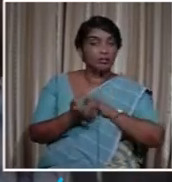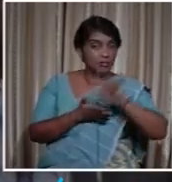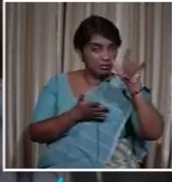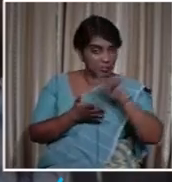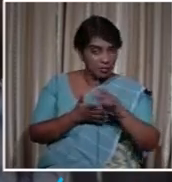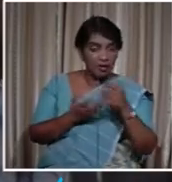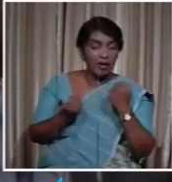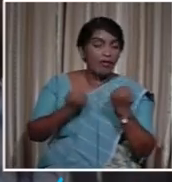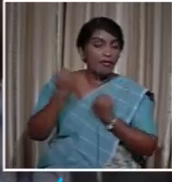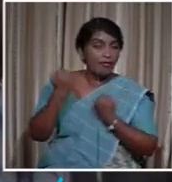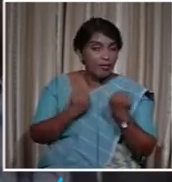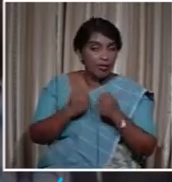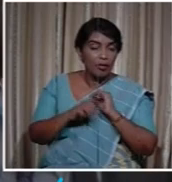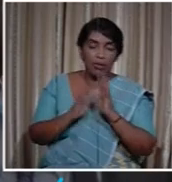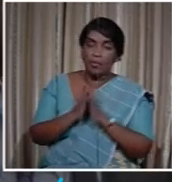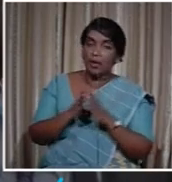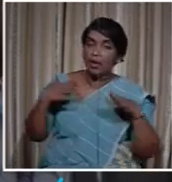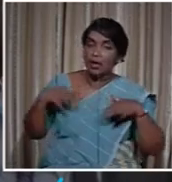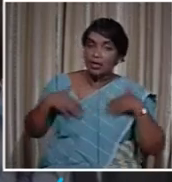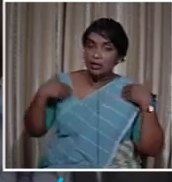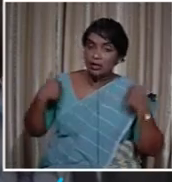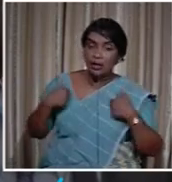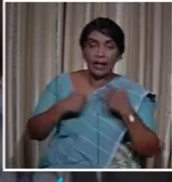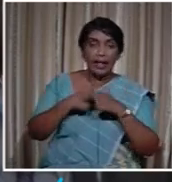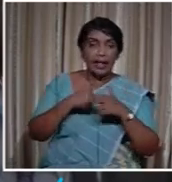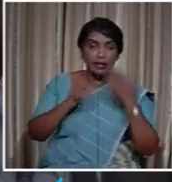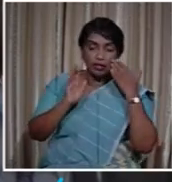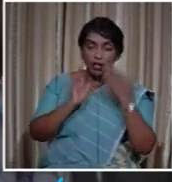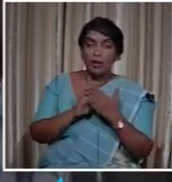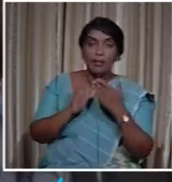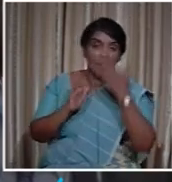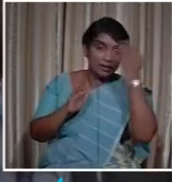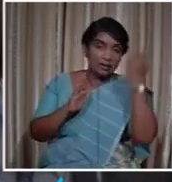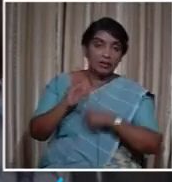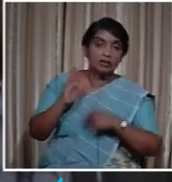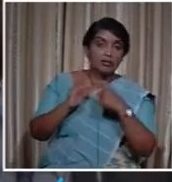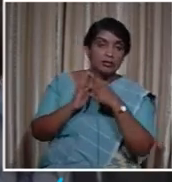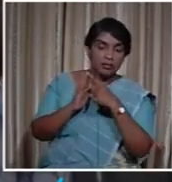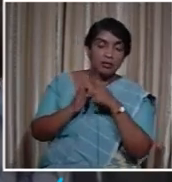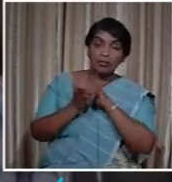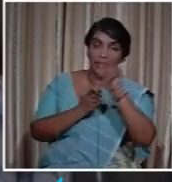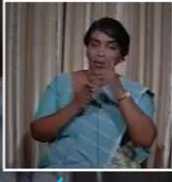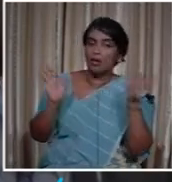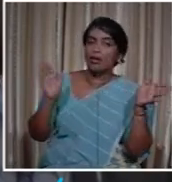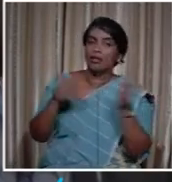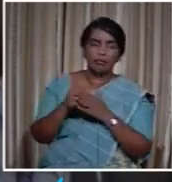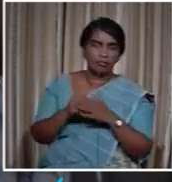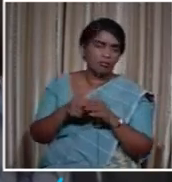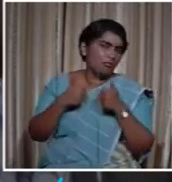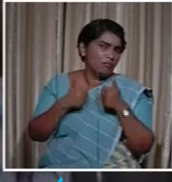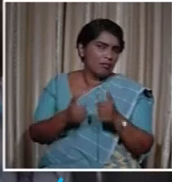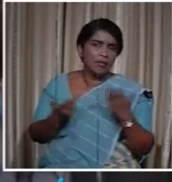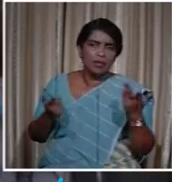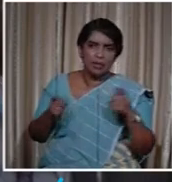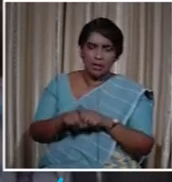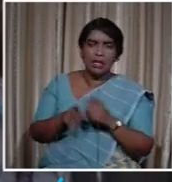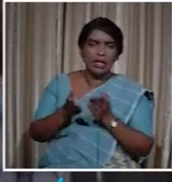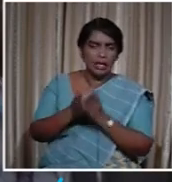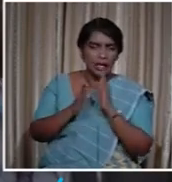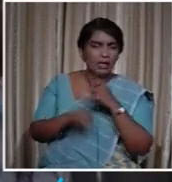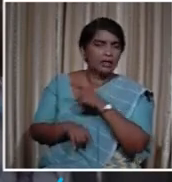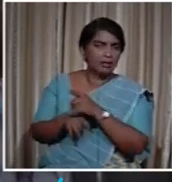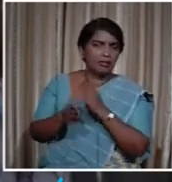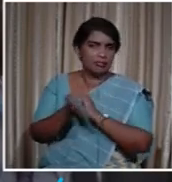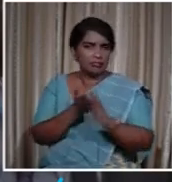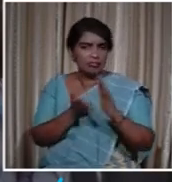சுகாதார காரணங்களை காட்டி பலாலி விமான நிலையம் மூடப்பட்டிருக்கிறது. இது என்னளவு நியாயம்? இந்த அரசாங்கம் இந்தியாவிடம் இவ்வளவு கடன்களை